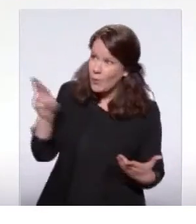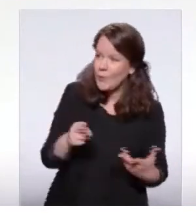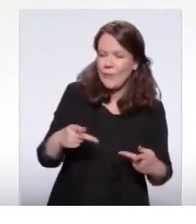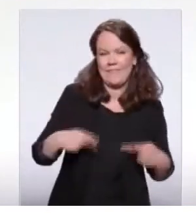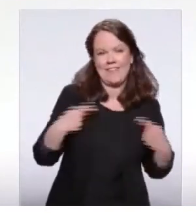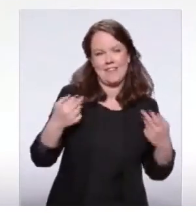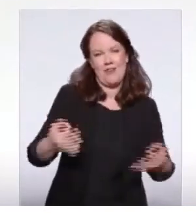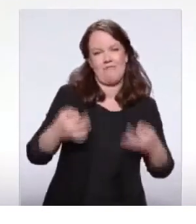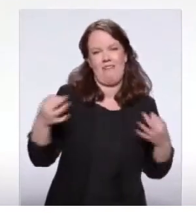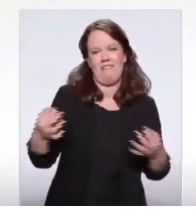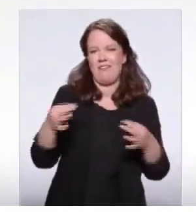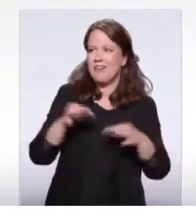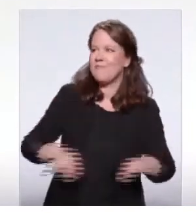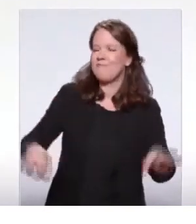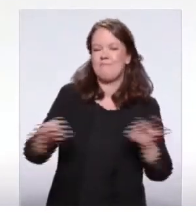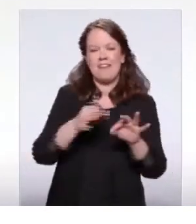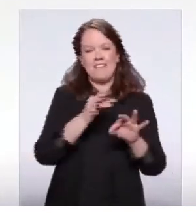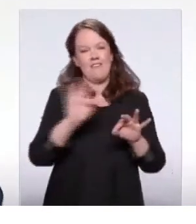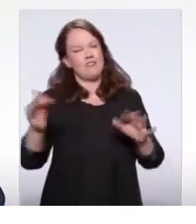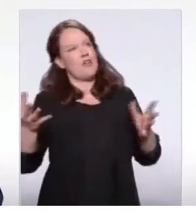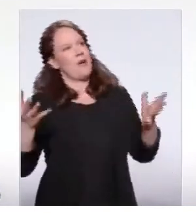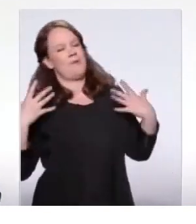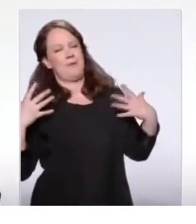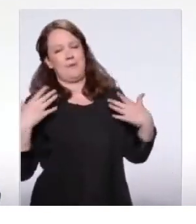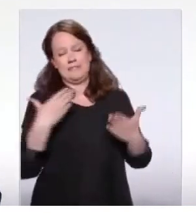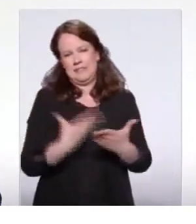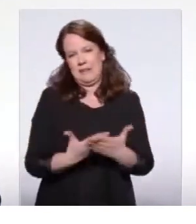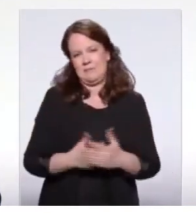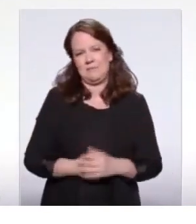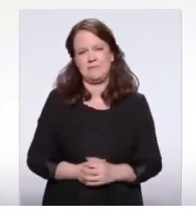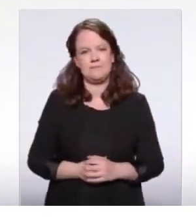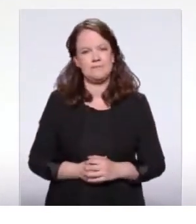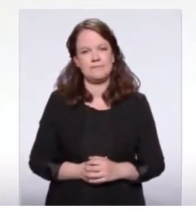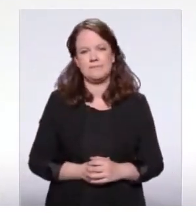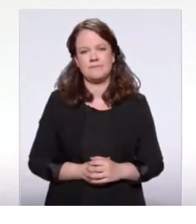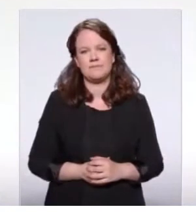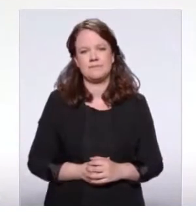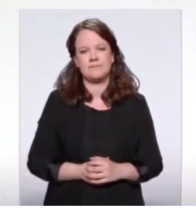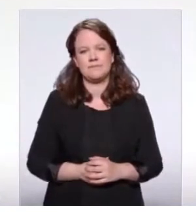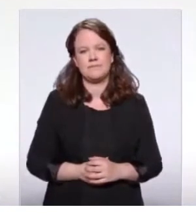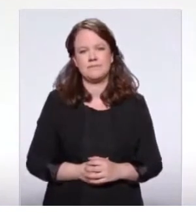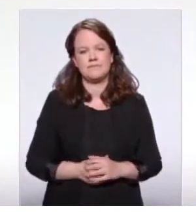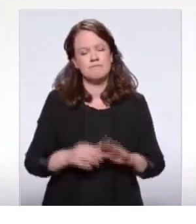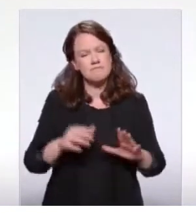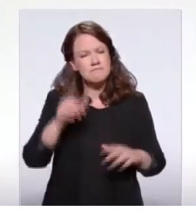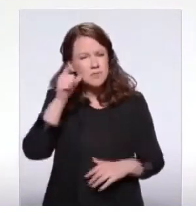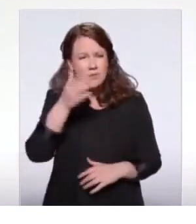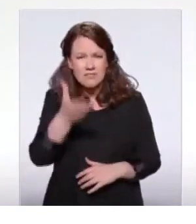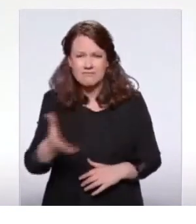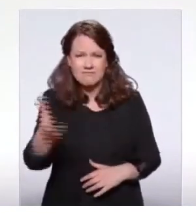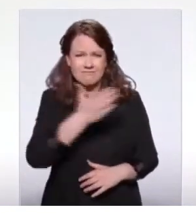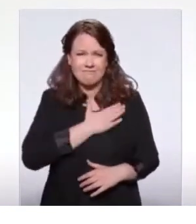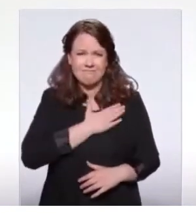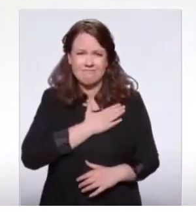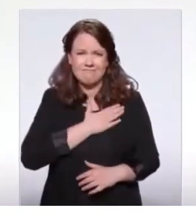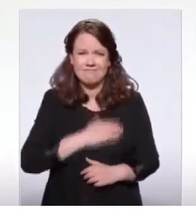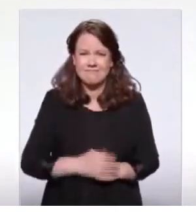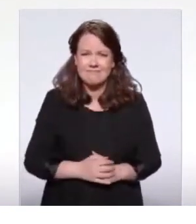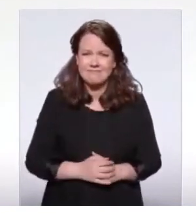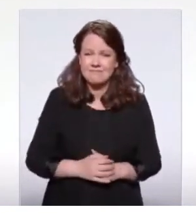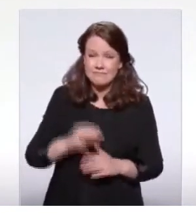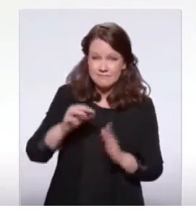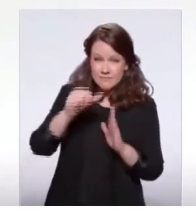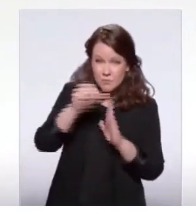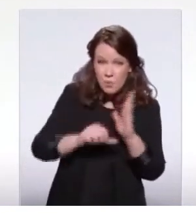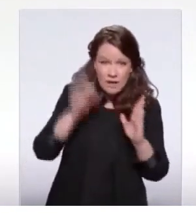pays. Mes chers compatriotes, les efforts d'avril d'une part et le déploiement de la vaccination